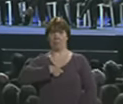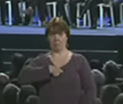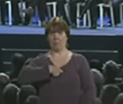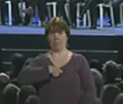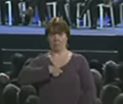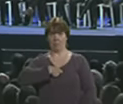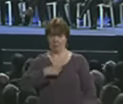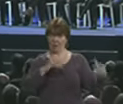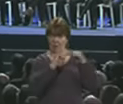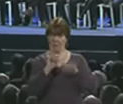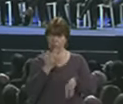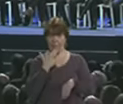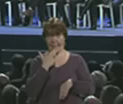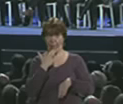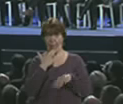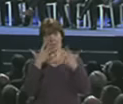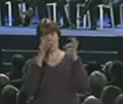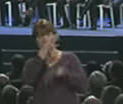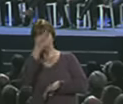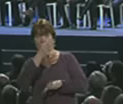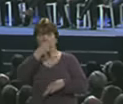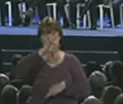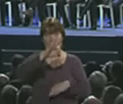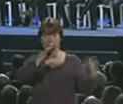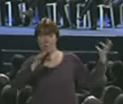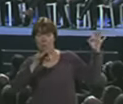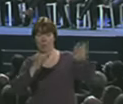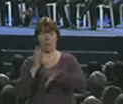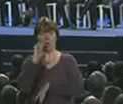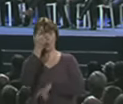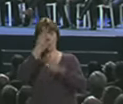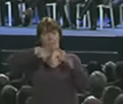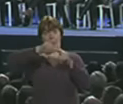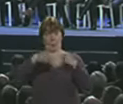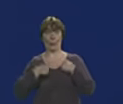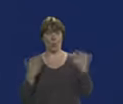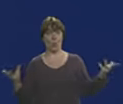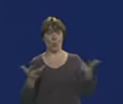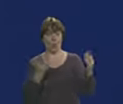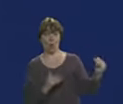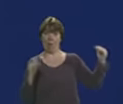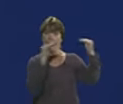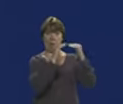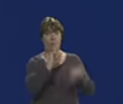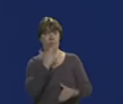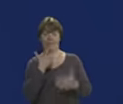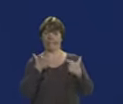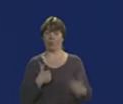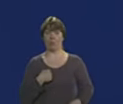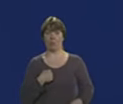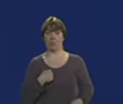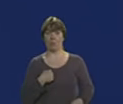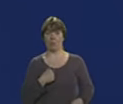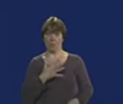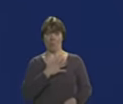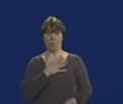Égalité parfaite, 10% du temps de parole. Eh bien, pour le deuxième tour, l'égalité parfaite, c'est